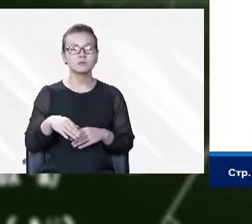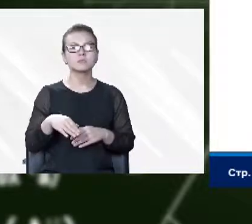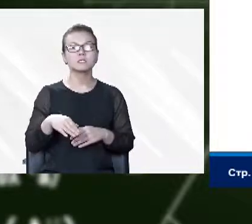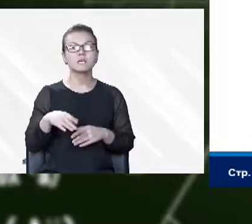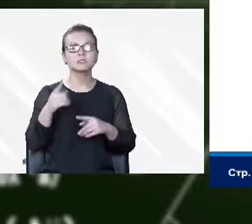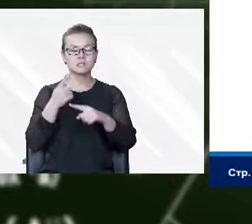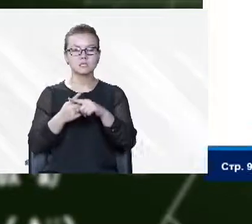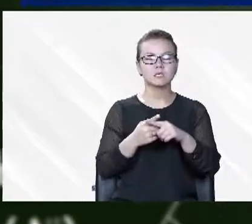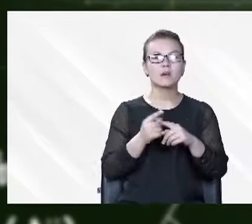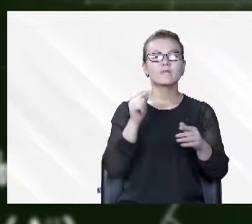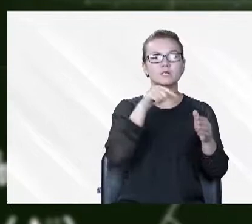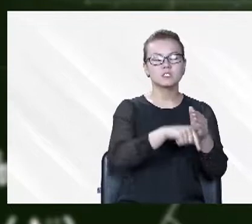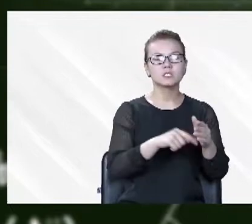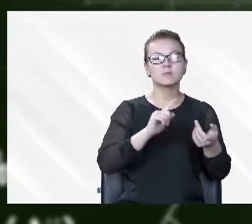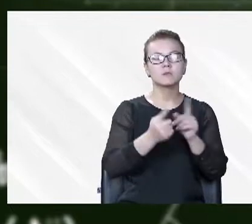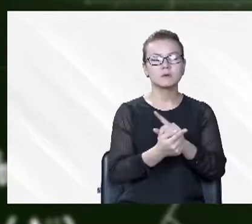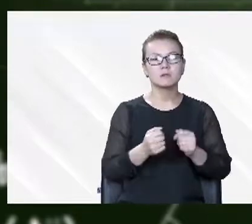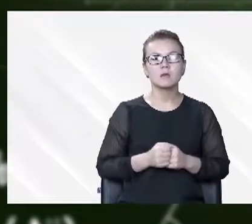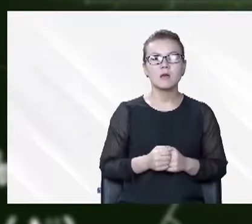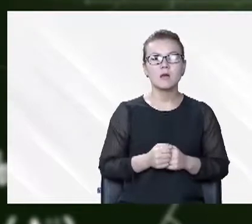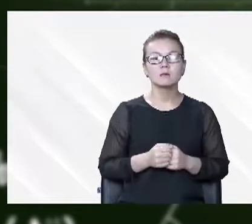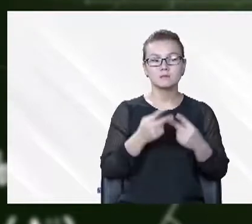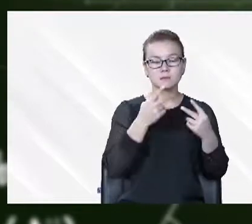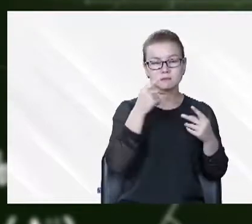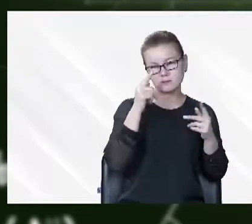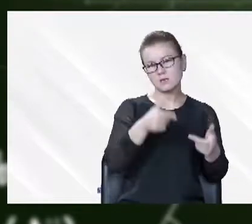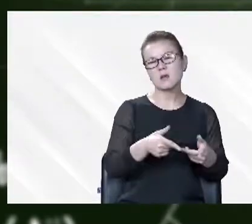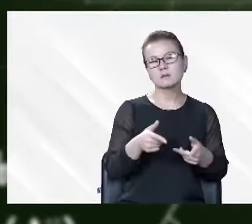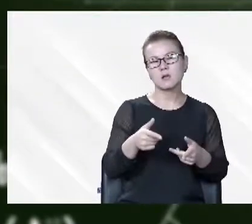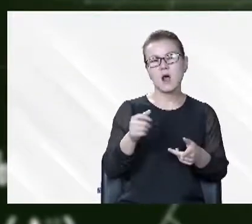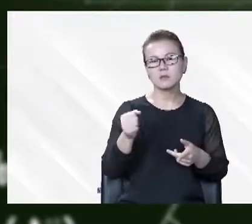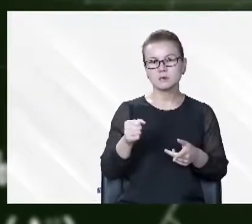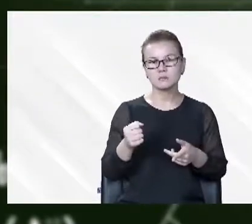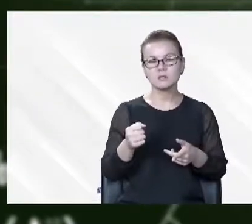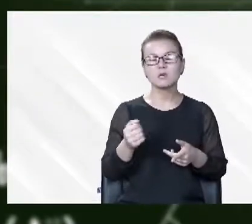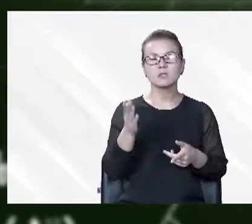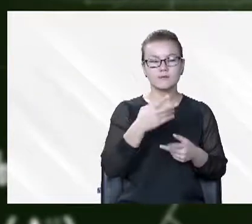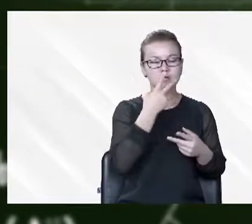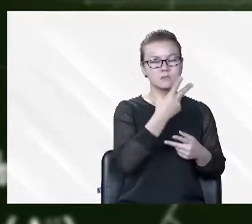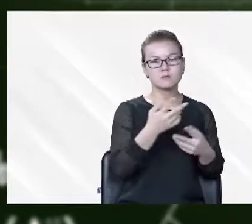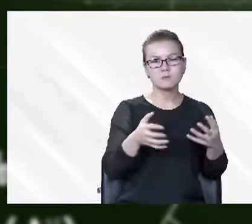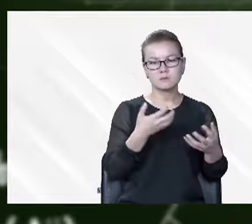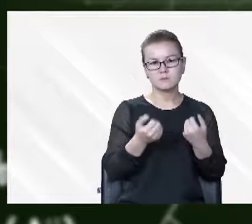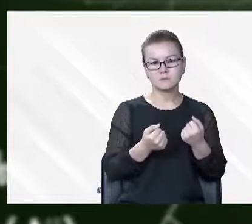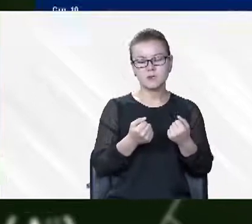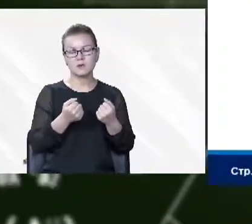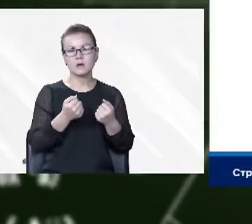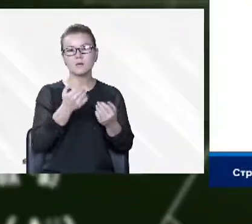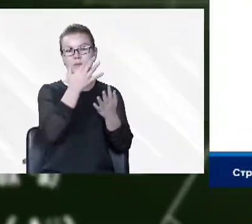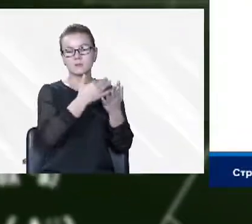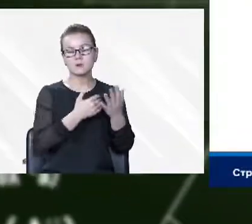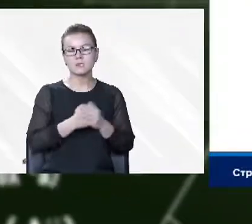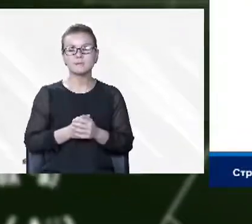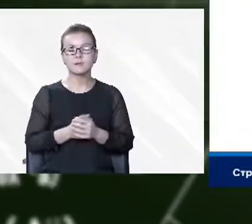входящих переменных. Согласно алгоритму, разберем решение двух примеров.